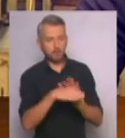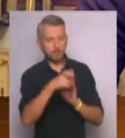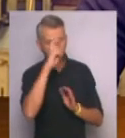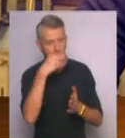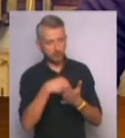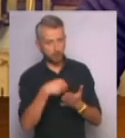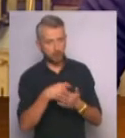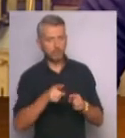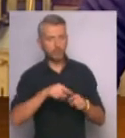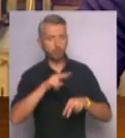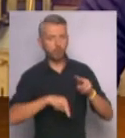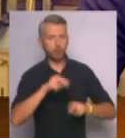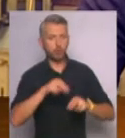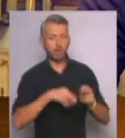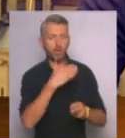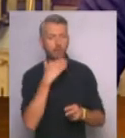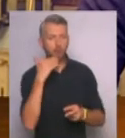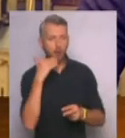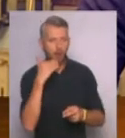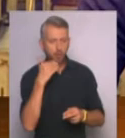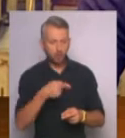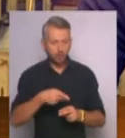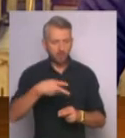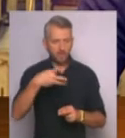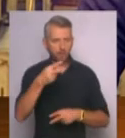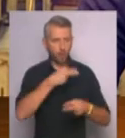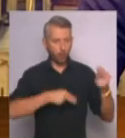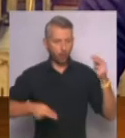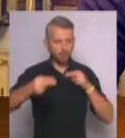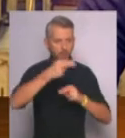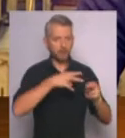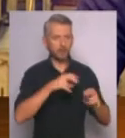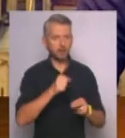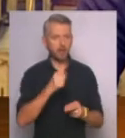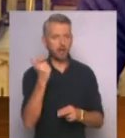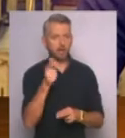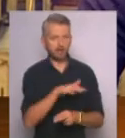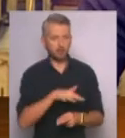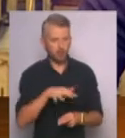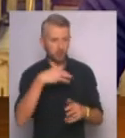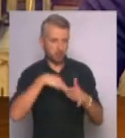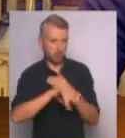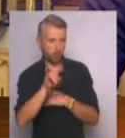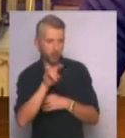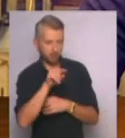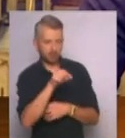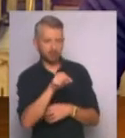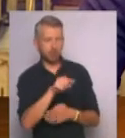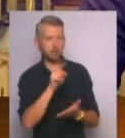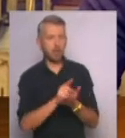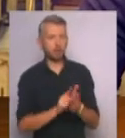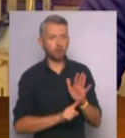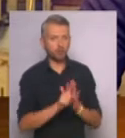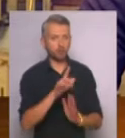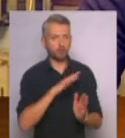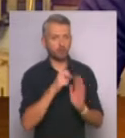Це побудова саме багаторівневої розв'язки на Харківській площі, яка має бути розпочата